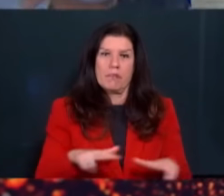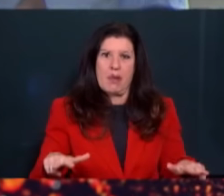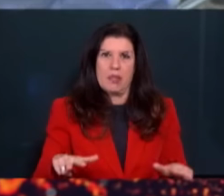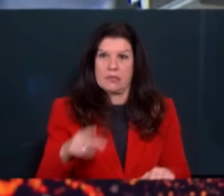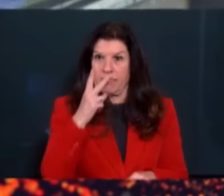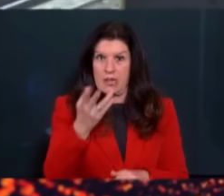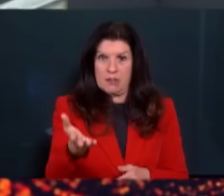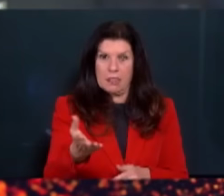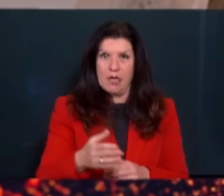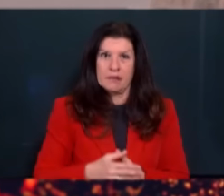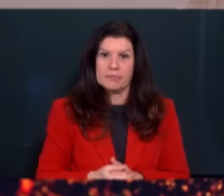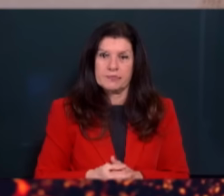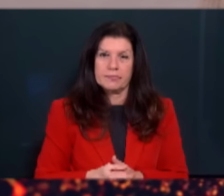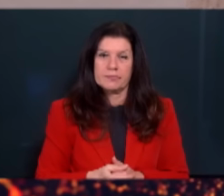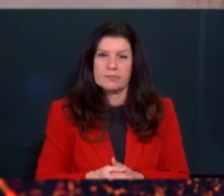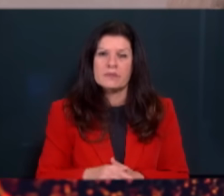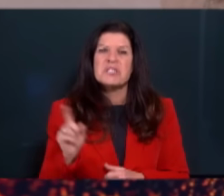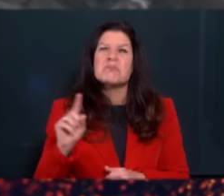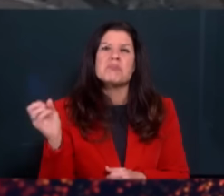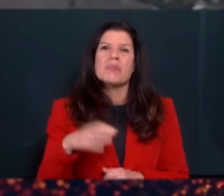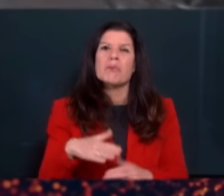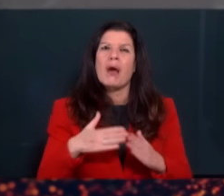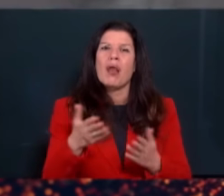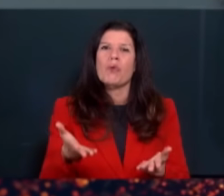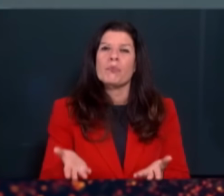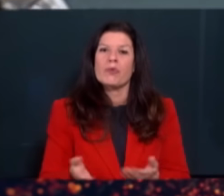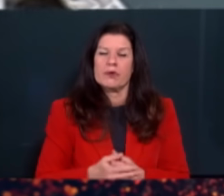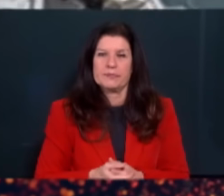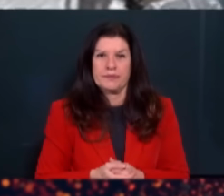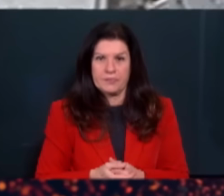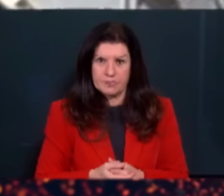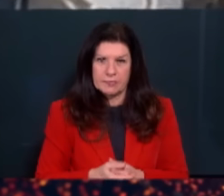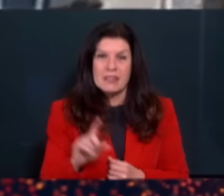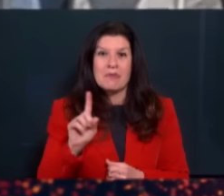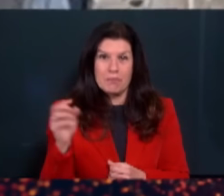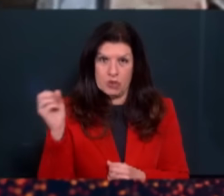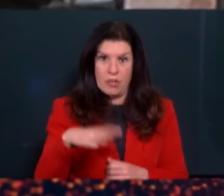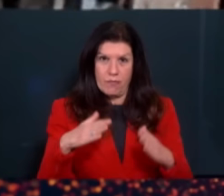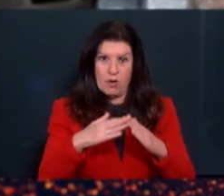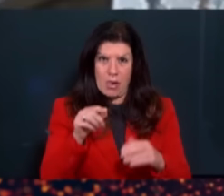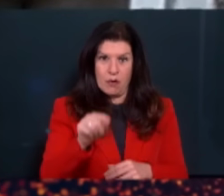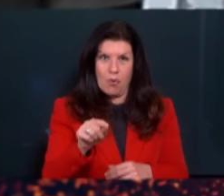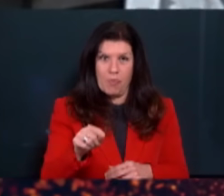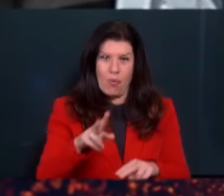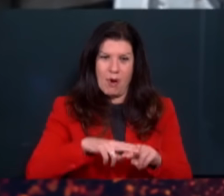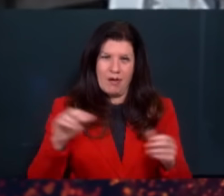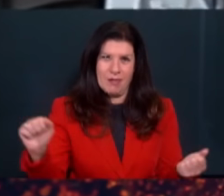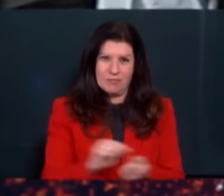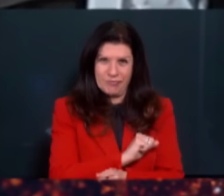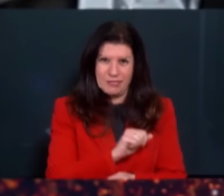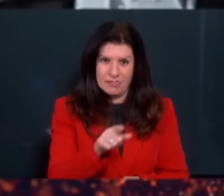עושה, הפין אחד הזה. מי בא לגור פה, תגיד? מי? במידה מסוימת, מי שיבוא לגור על חורבות פין אחת